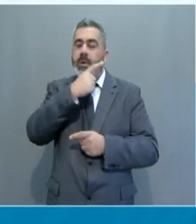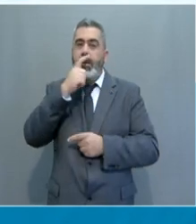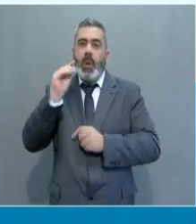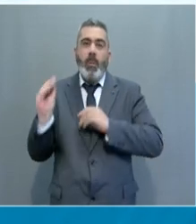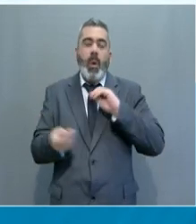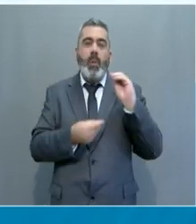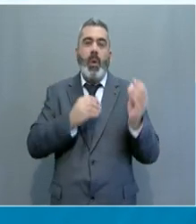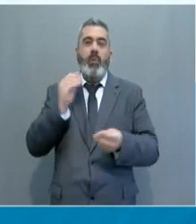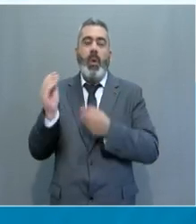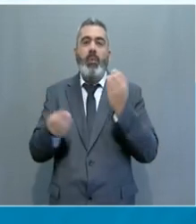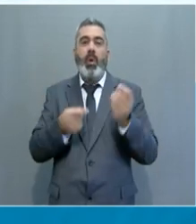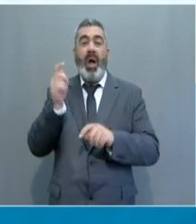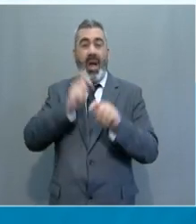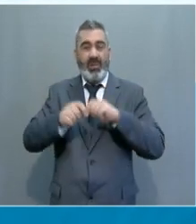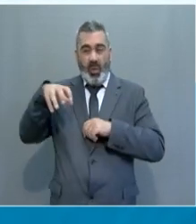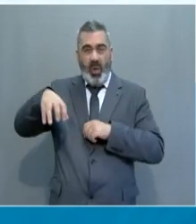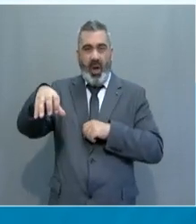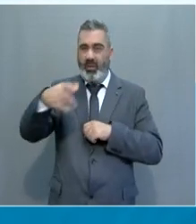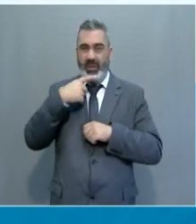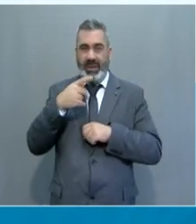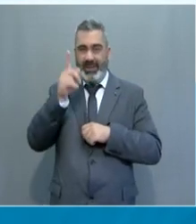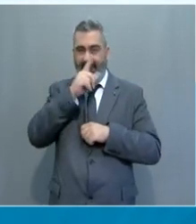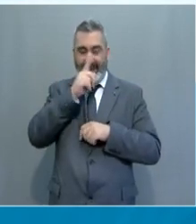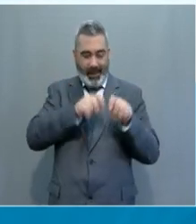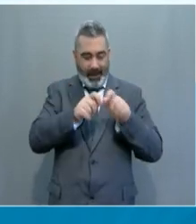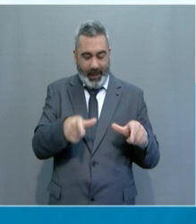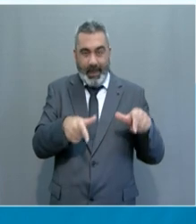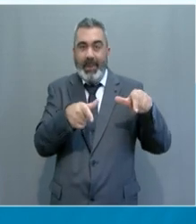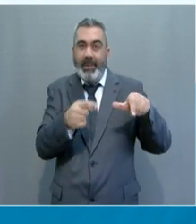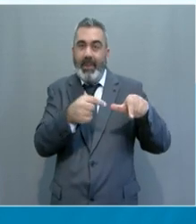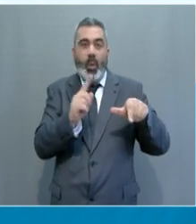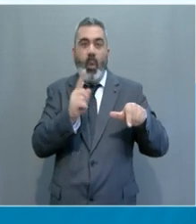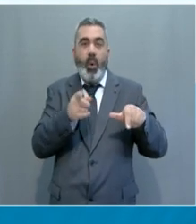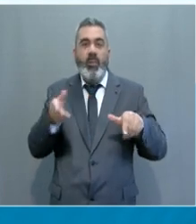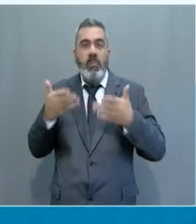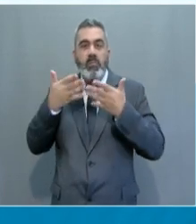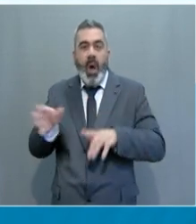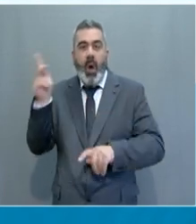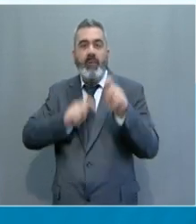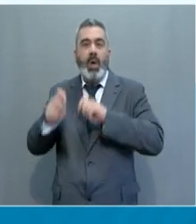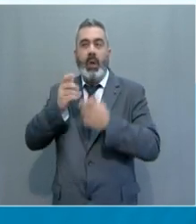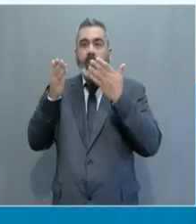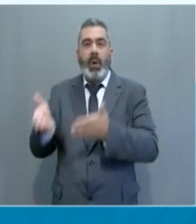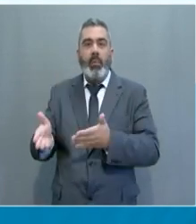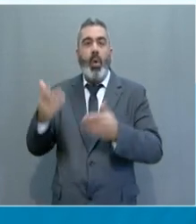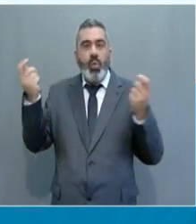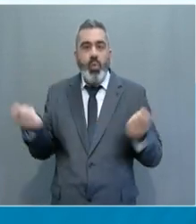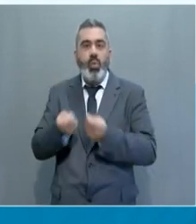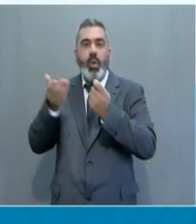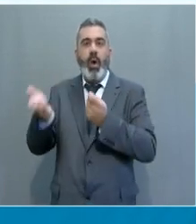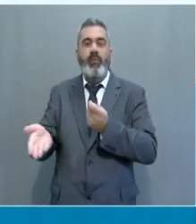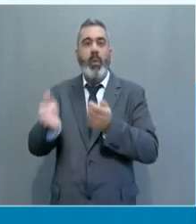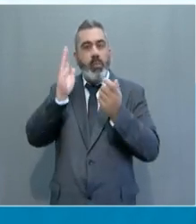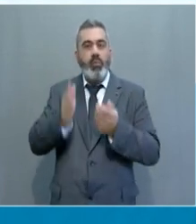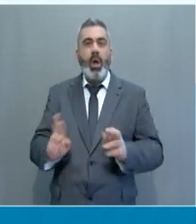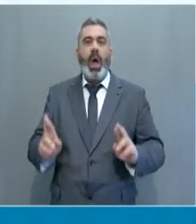το έργο αυτό δεν είναι απλά ένα σχέδιο, δεν είναι μια μακέτα, είναι ένα υλοποιημένο έργο, το οποίο είναι έτοιμο να παράγει φτηνή και